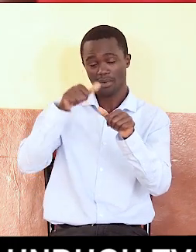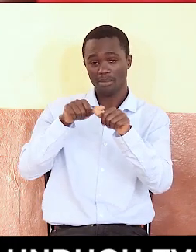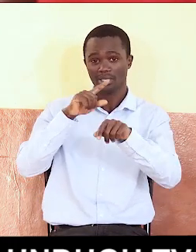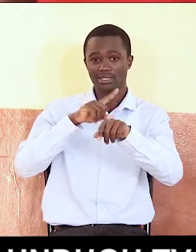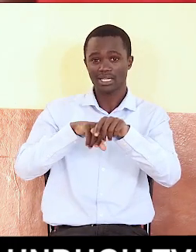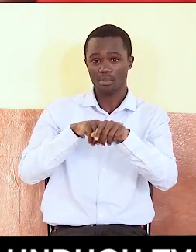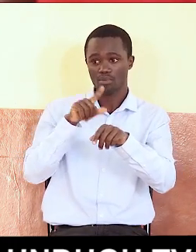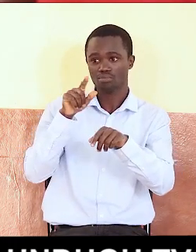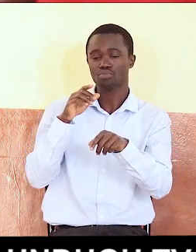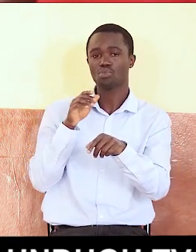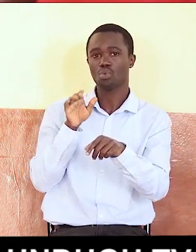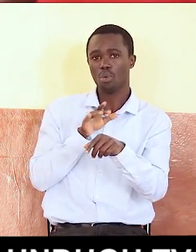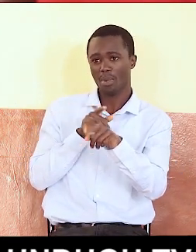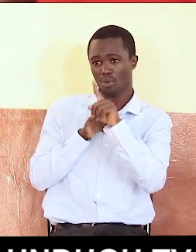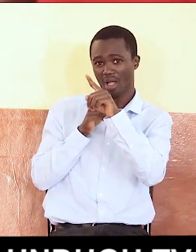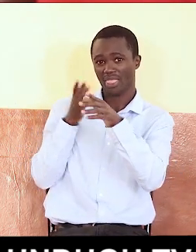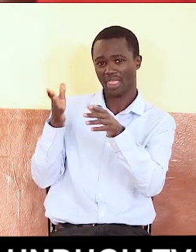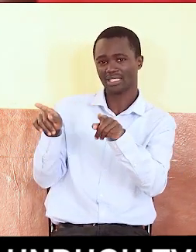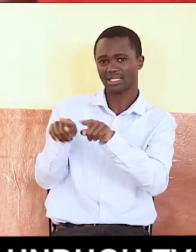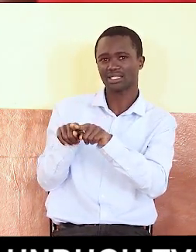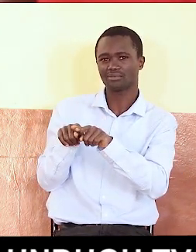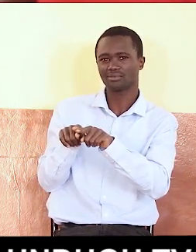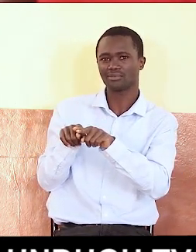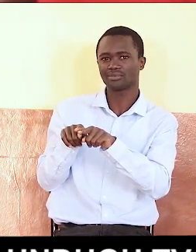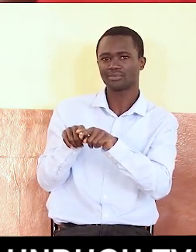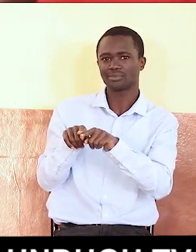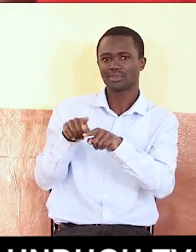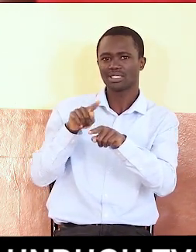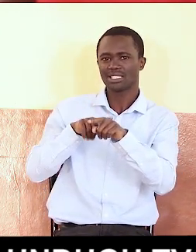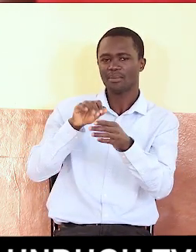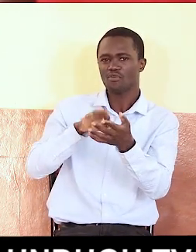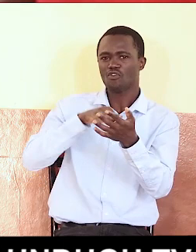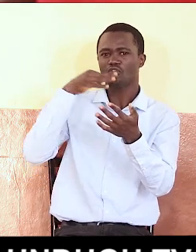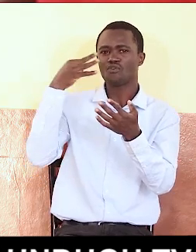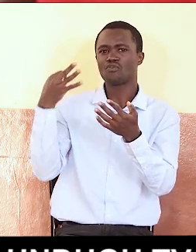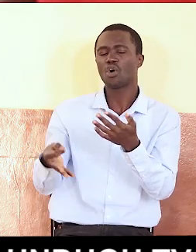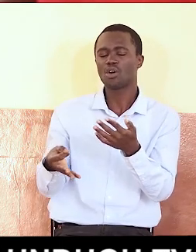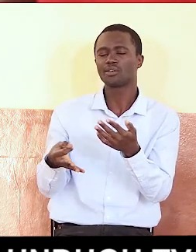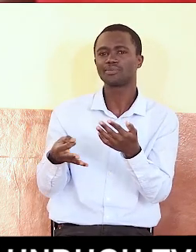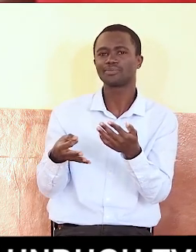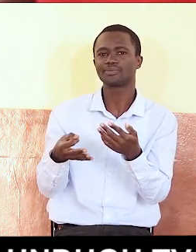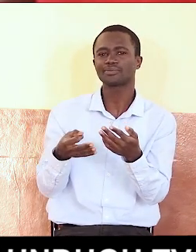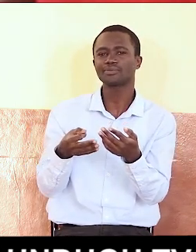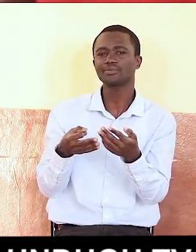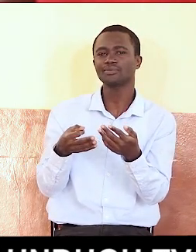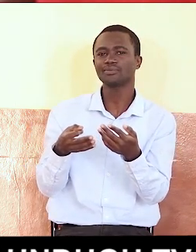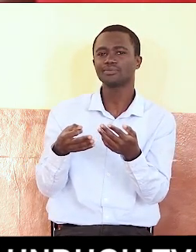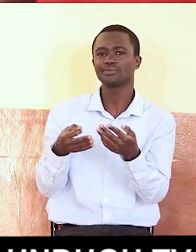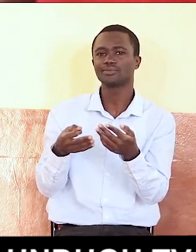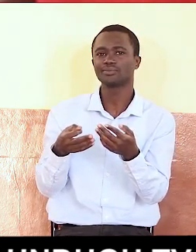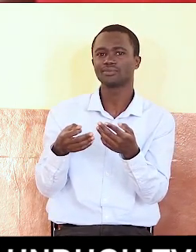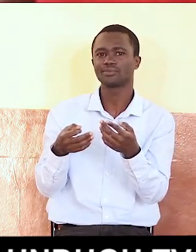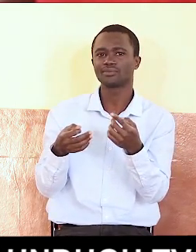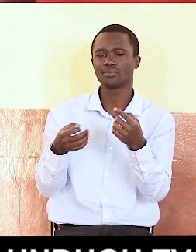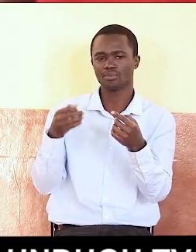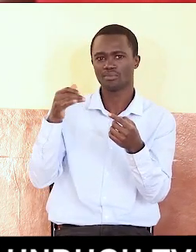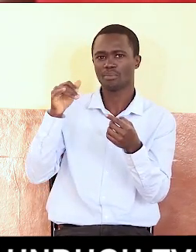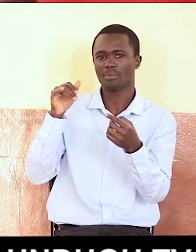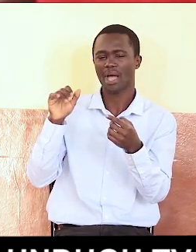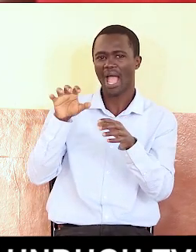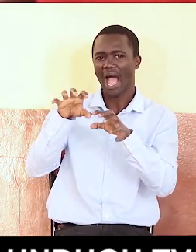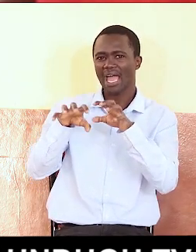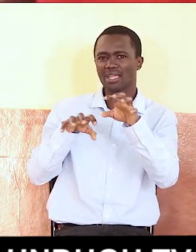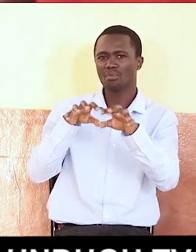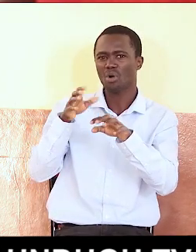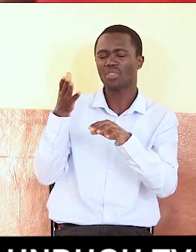Feristes alipotolewa mahali alipoangushwa na yule mnyama aliyekuwa